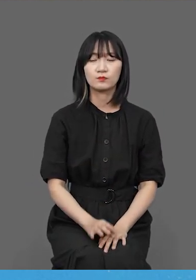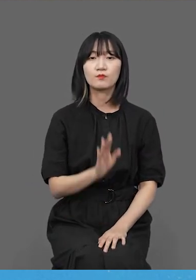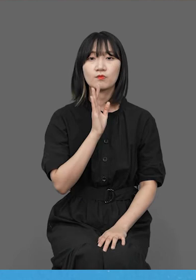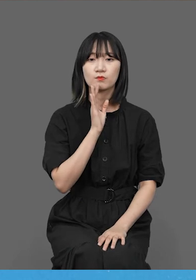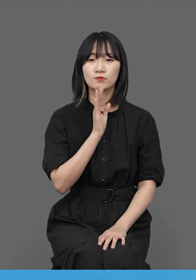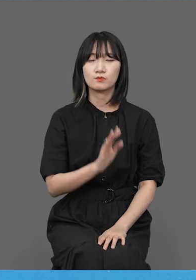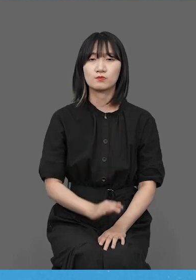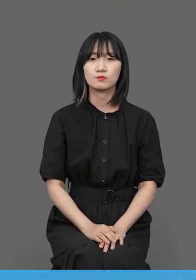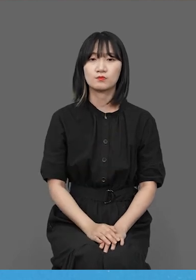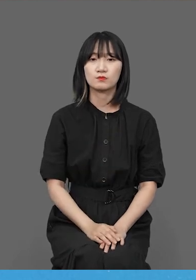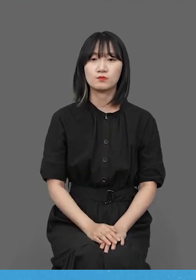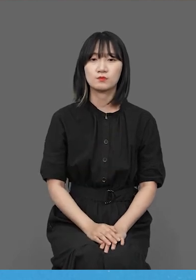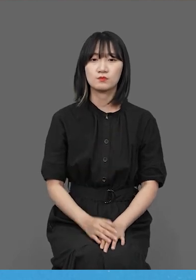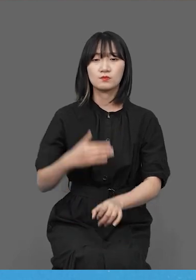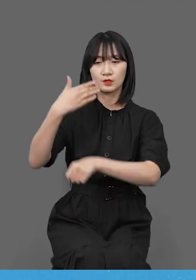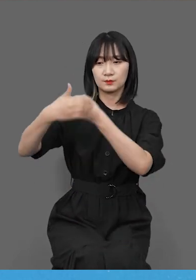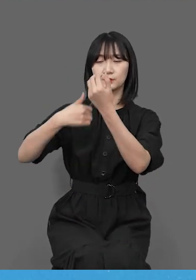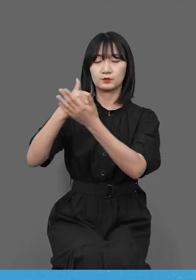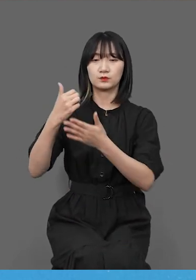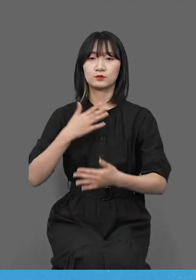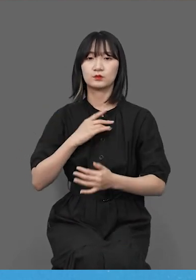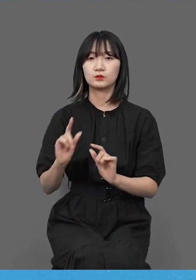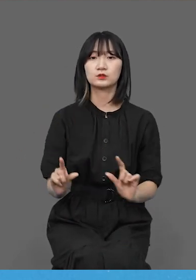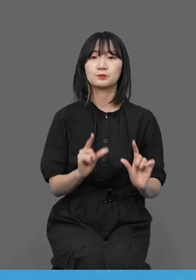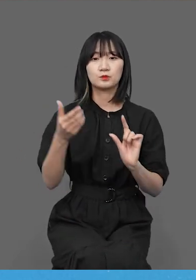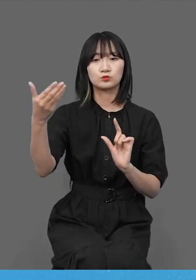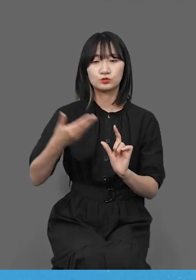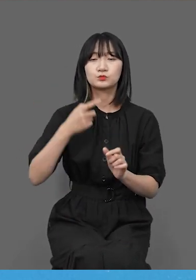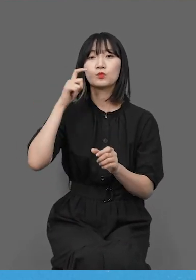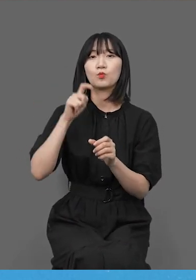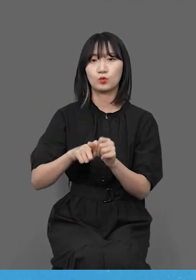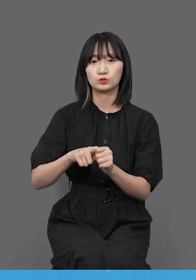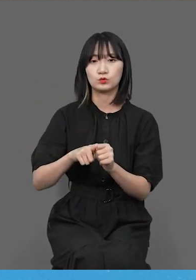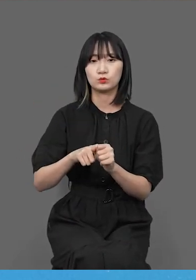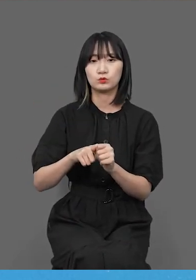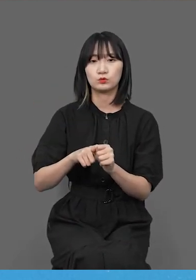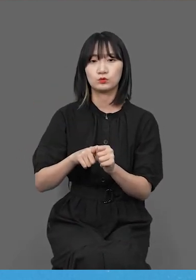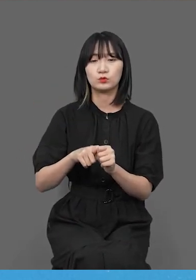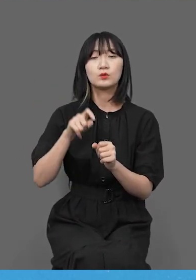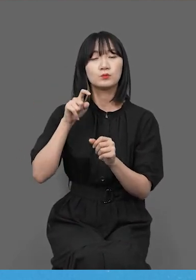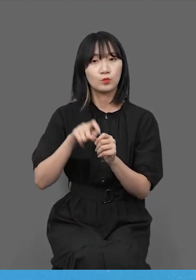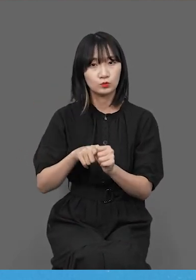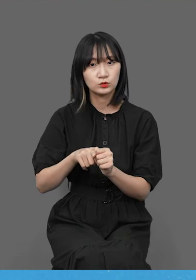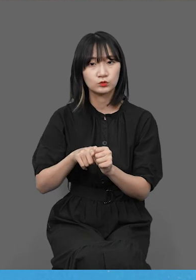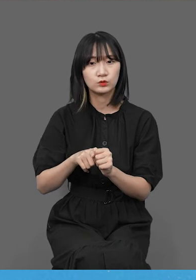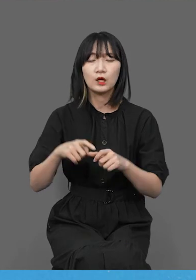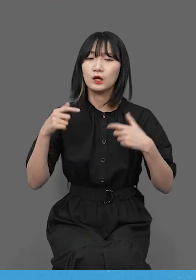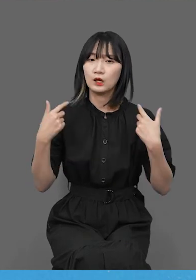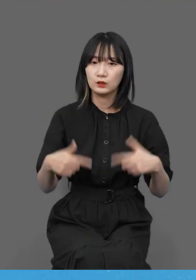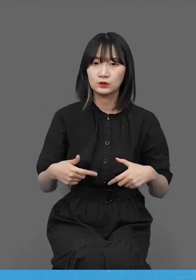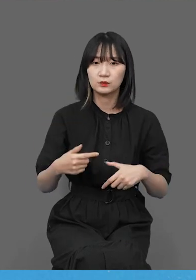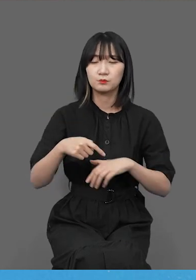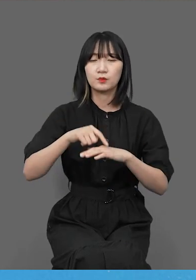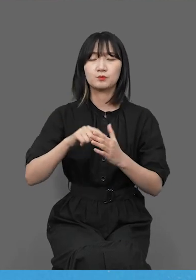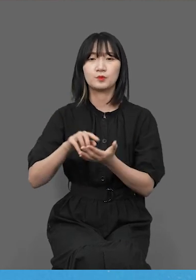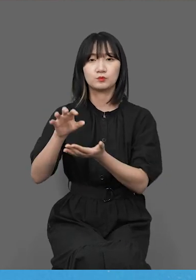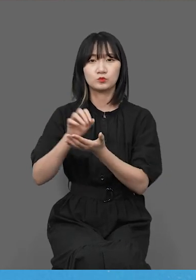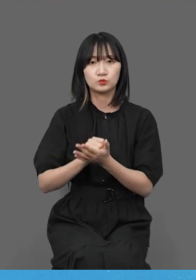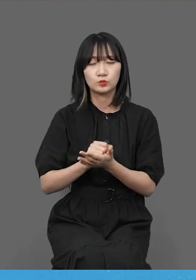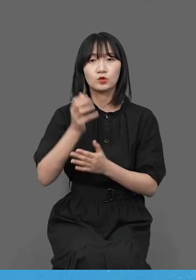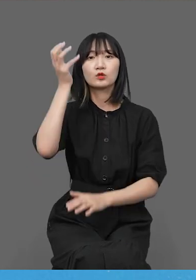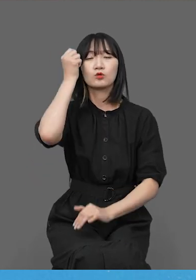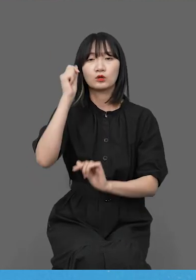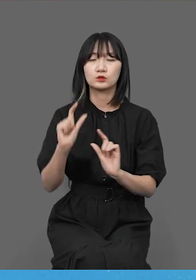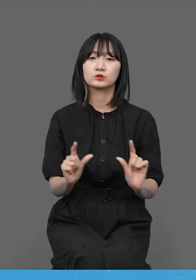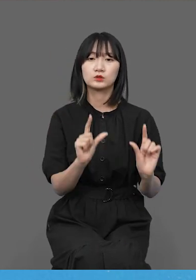정말 하나님께서 내 삶에 두신 그 목적, 그것을 늘 마음에 품고 살아가는